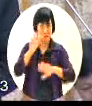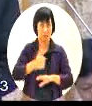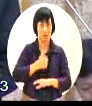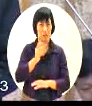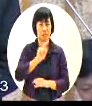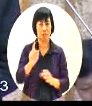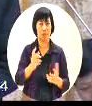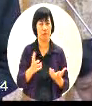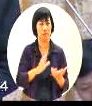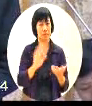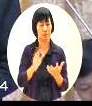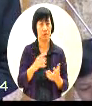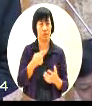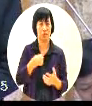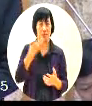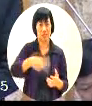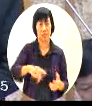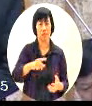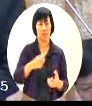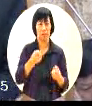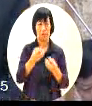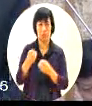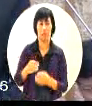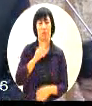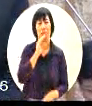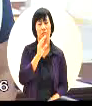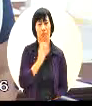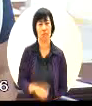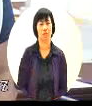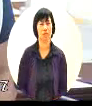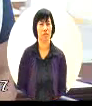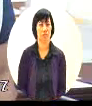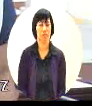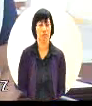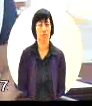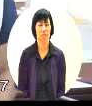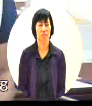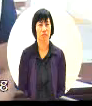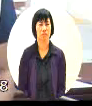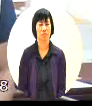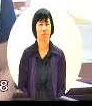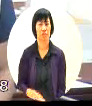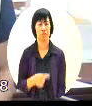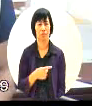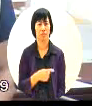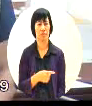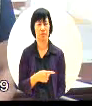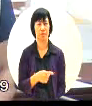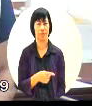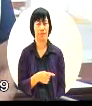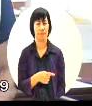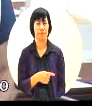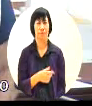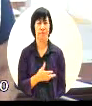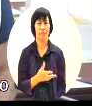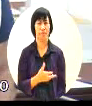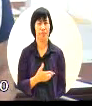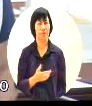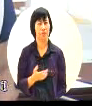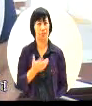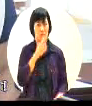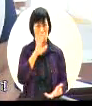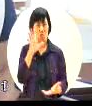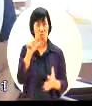围差不多有偌大，啊，再来做评估。 因为因遐住户吼，因遐居民拢有哪有陈情入